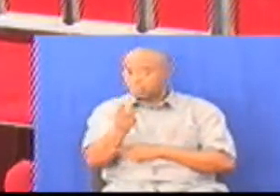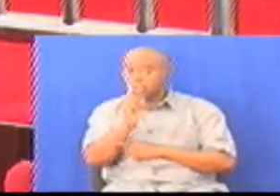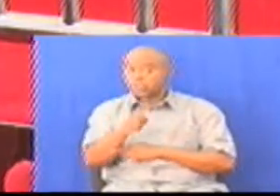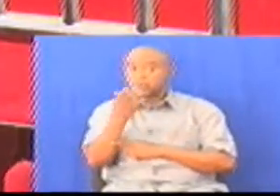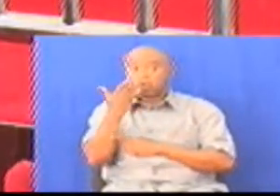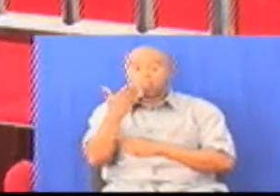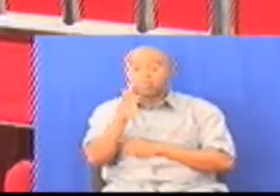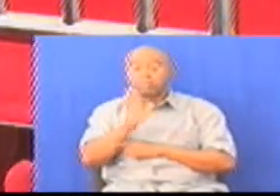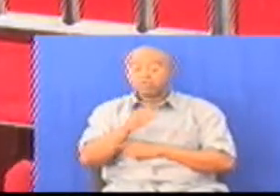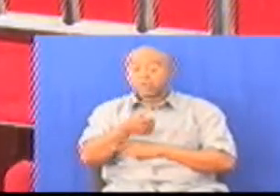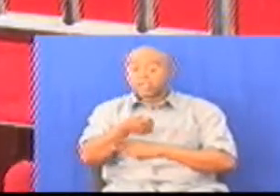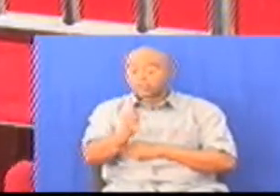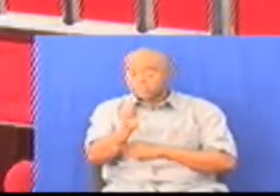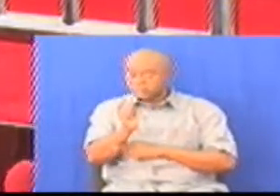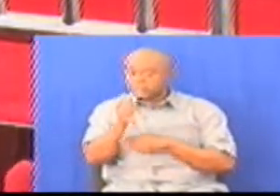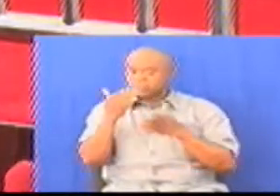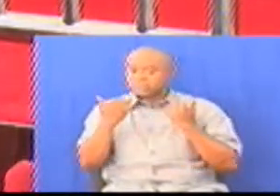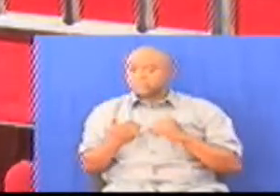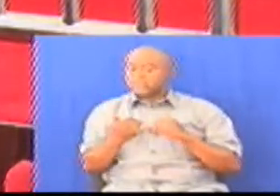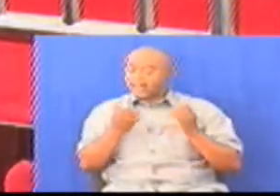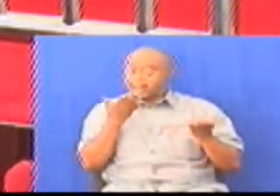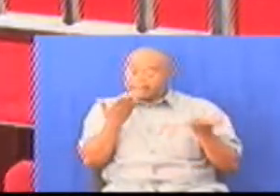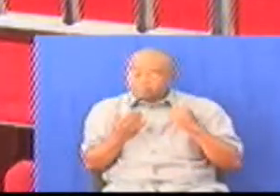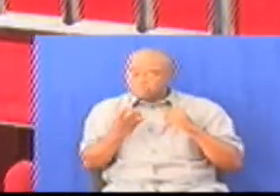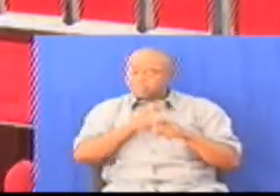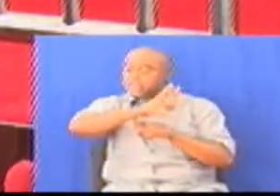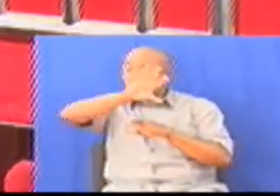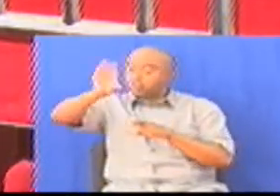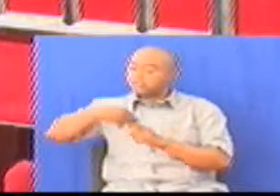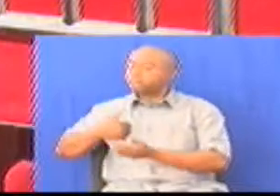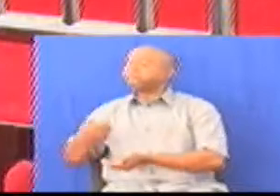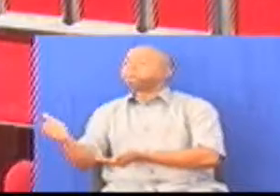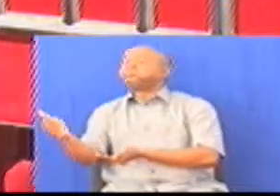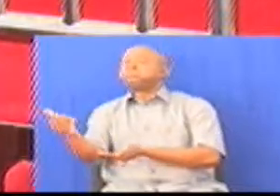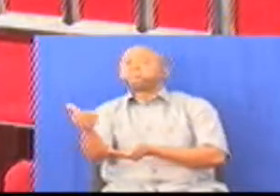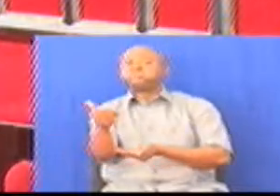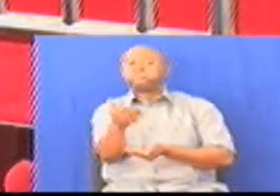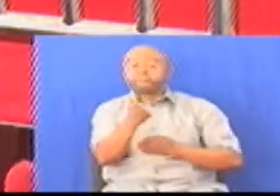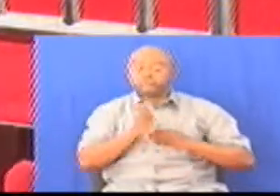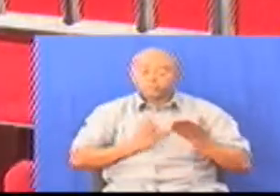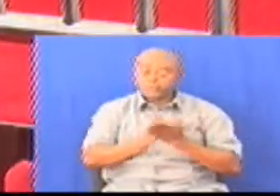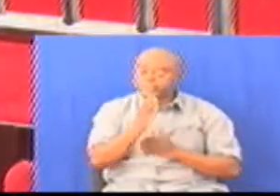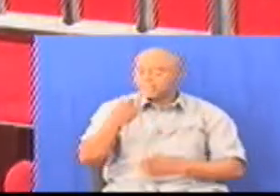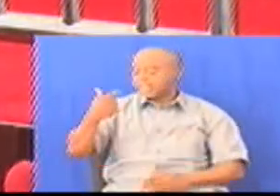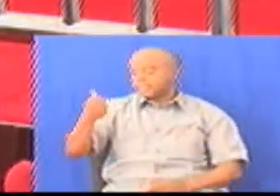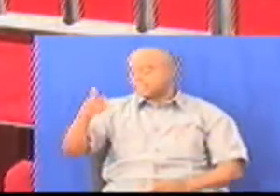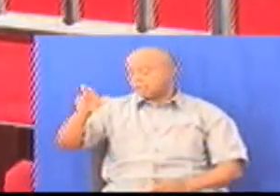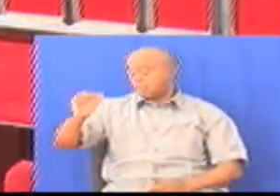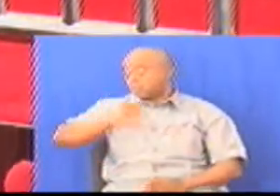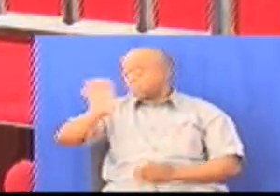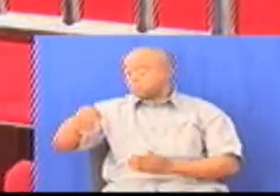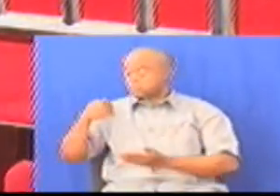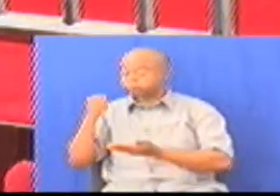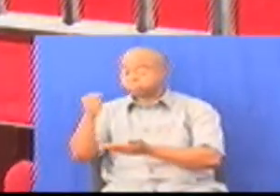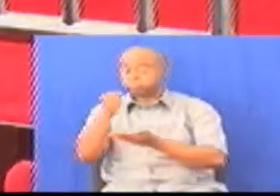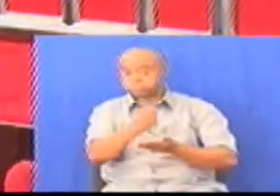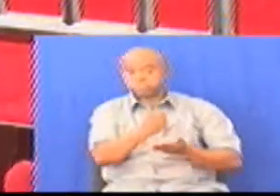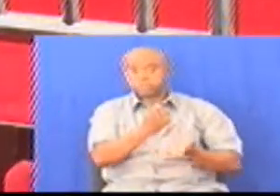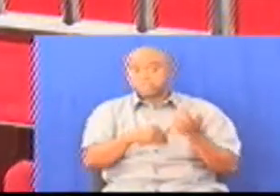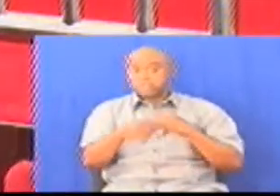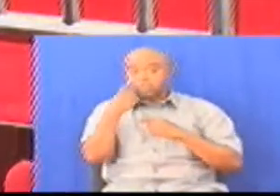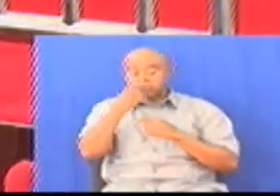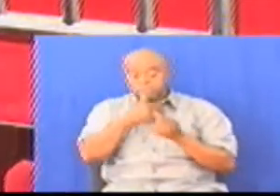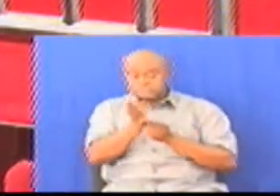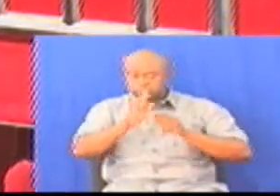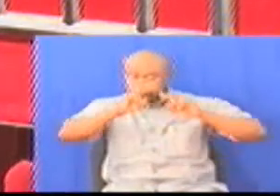wake, na ikaamua kwamba huenda hela zote ambazo zitakusanywa na TRA basi zitakuwa ring fenced ili kuweza kuhakiki